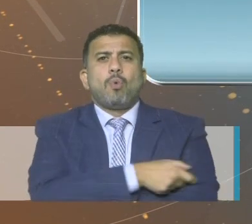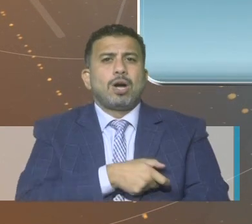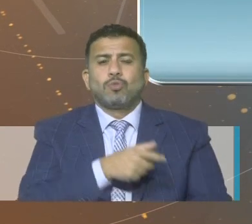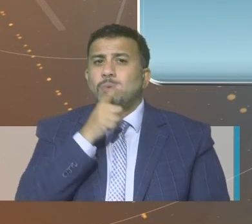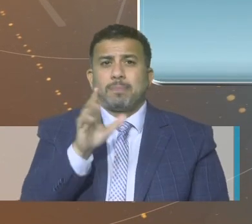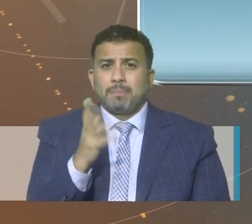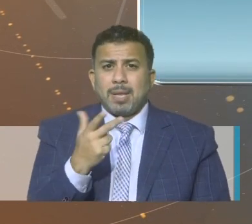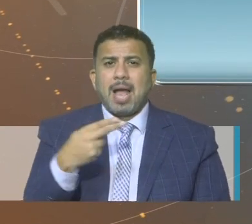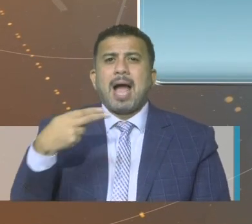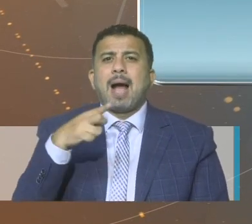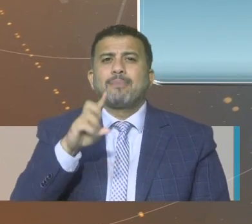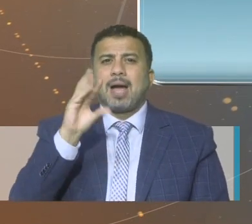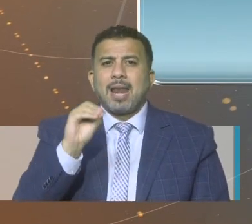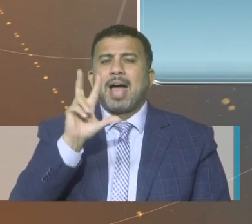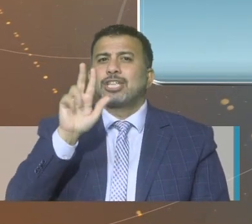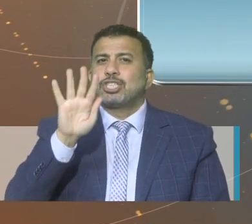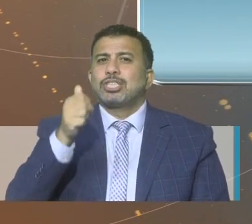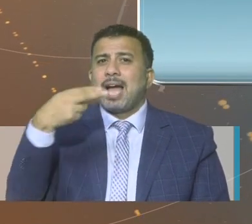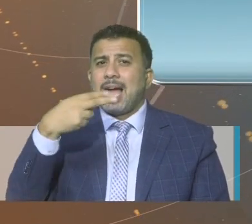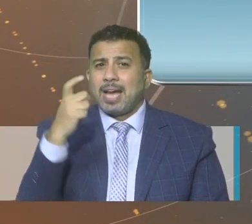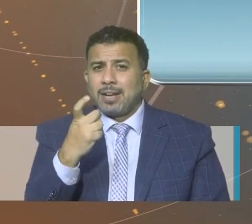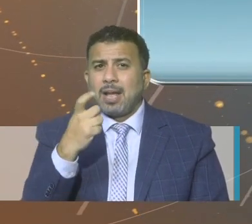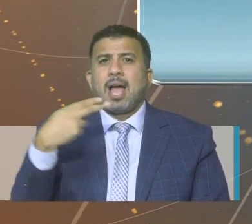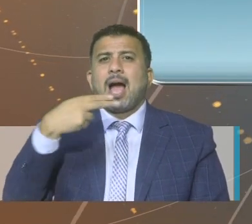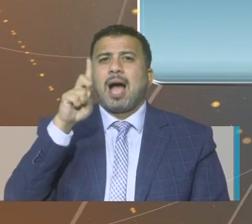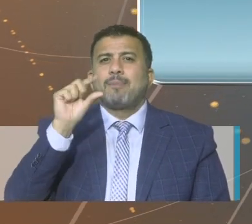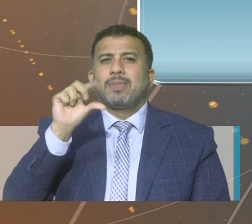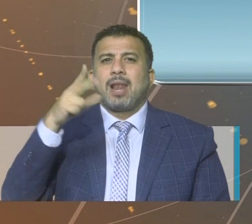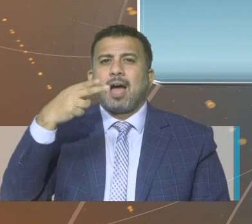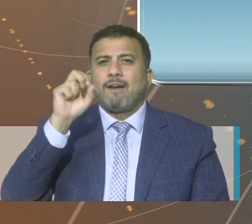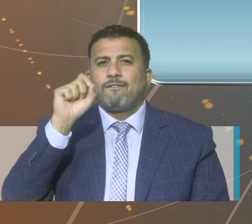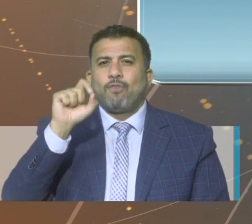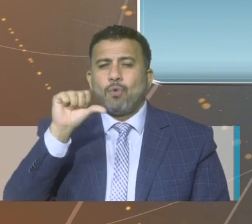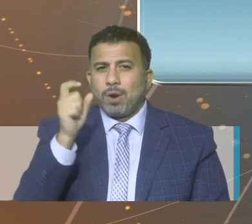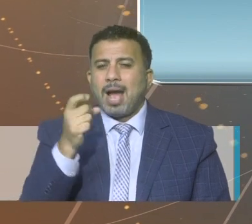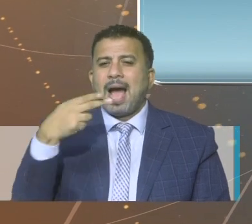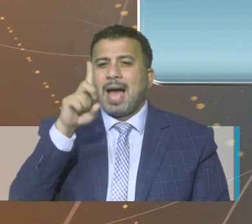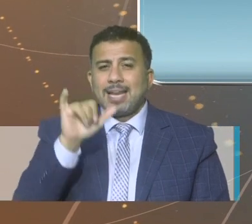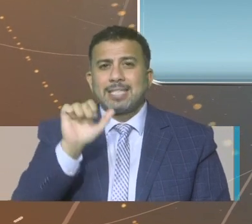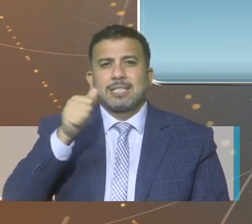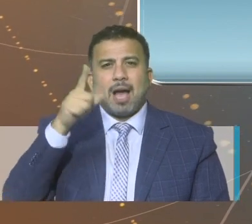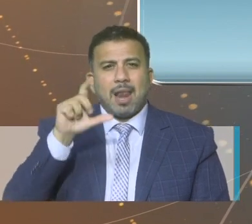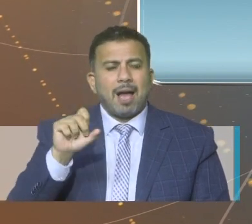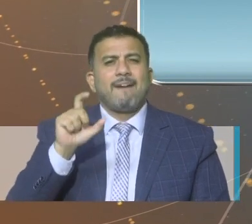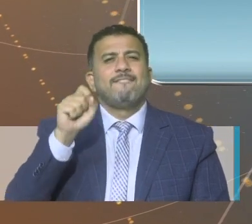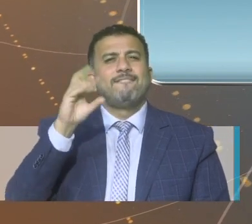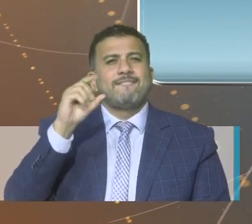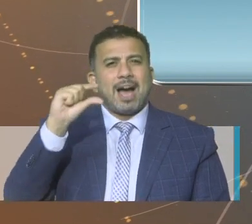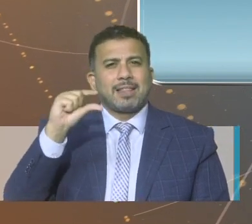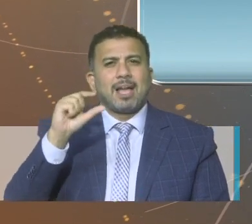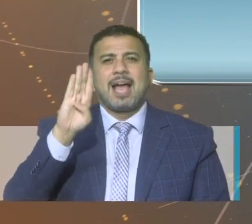كل من عبد الله خليفه الشاعر وعبد الغفور علي صالح وفهد عبد الله البلوشي